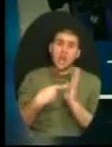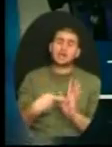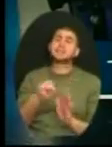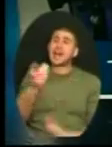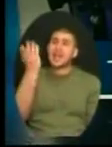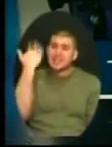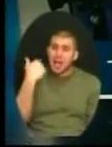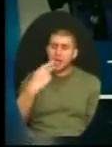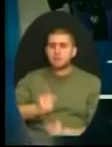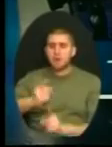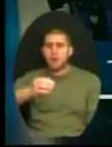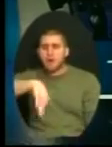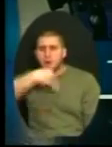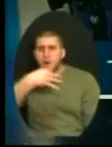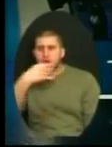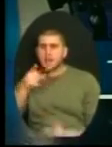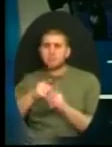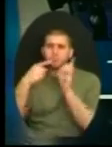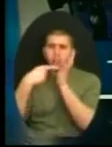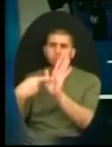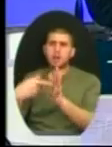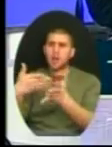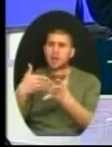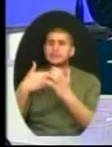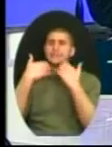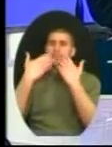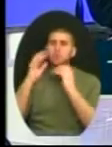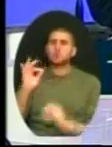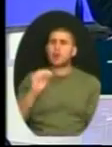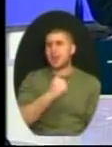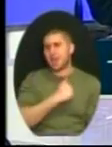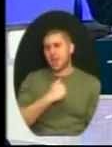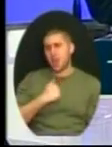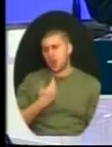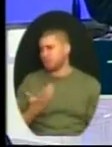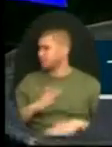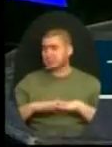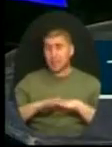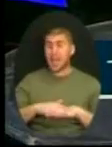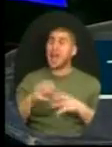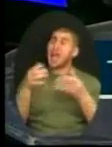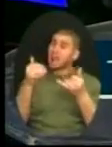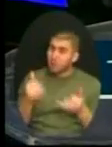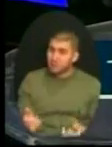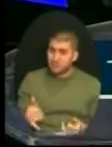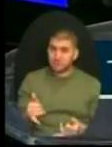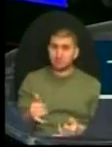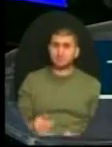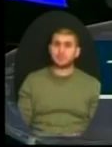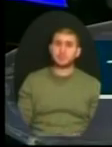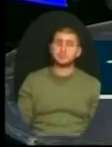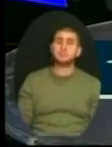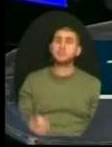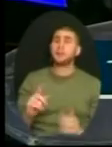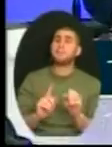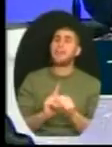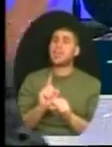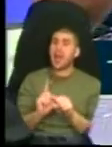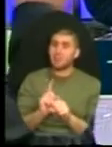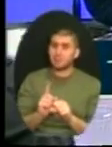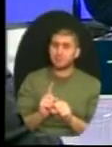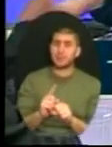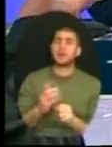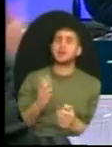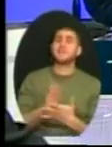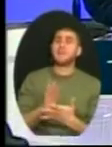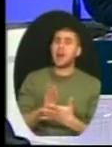זאת הייתה פרזנטציה, היא הייתה סיפור של אגו. לא, עכשיו. לא משנה, כרגע,